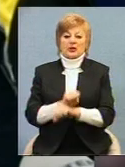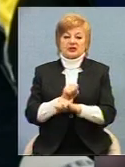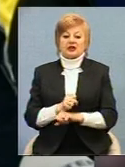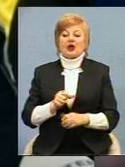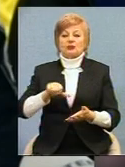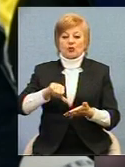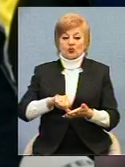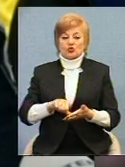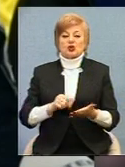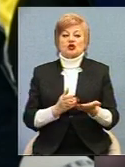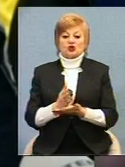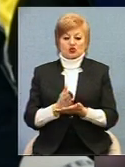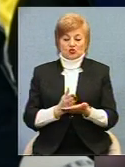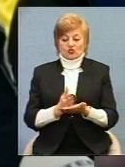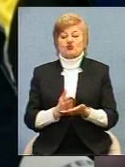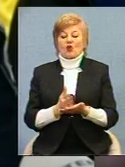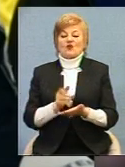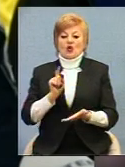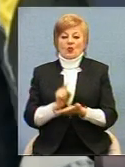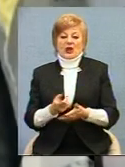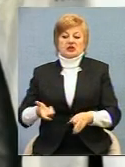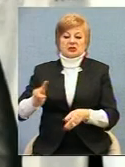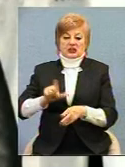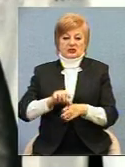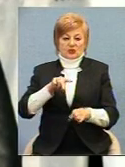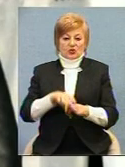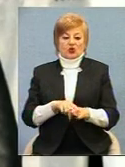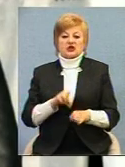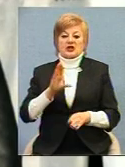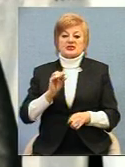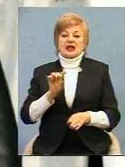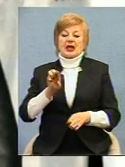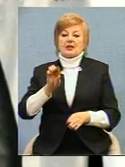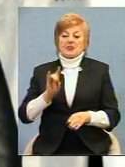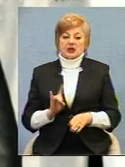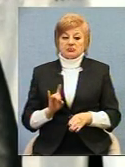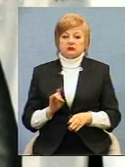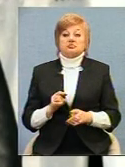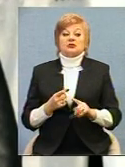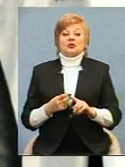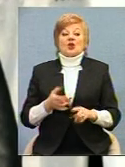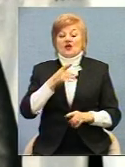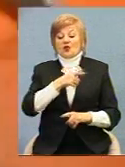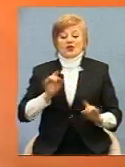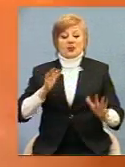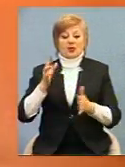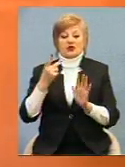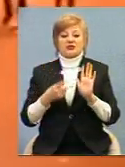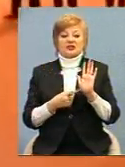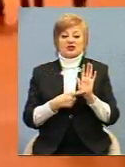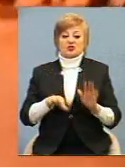з перевищенням службових повноважень Володимира Серби, екс-очільника обласного управління внутрішніх справ. Під час подій 26